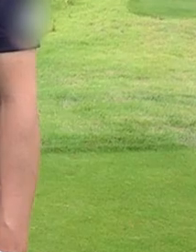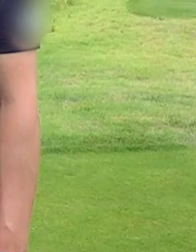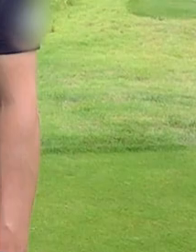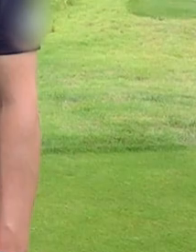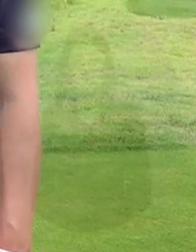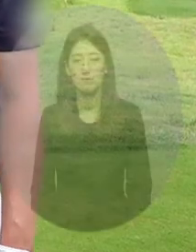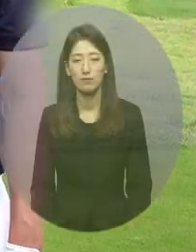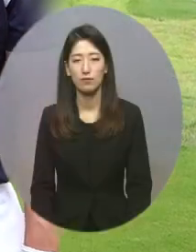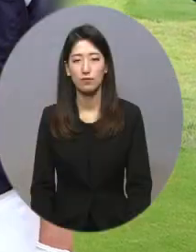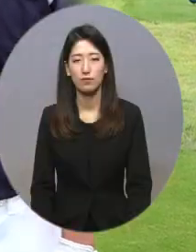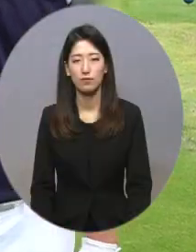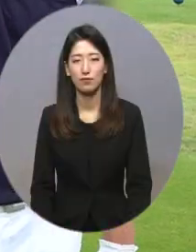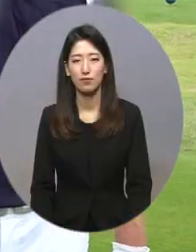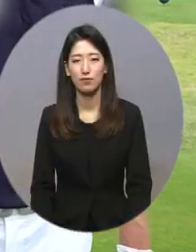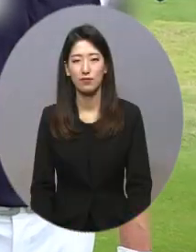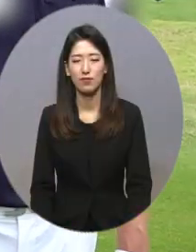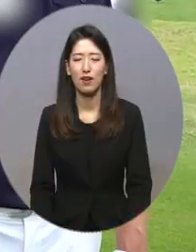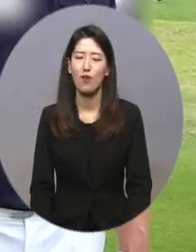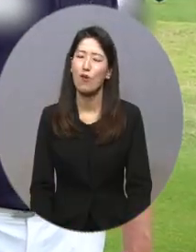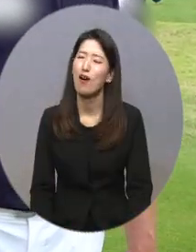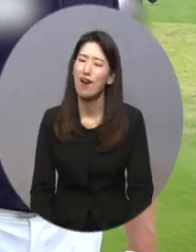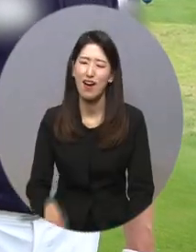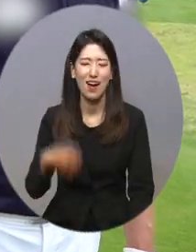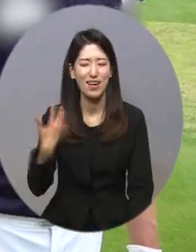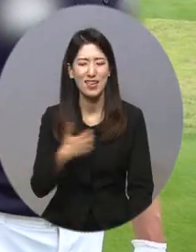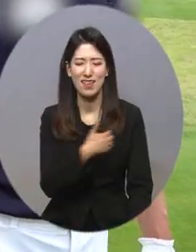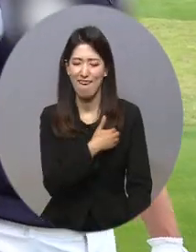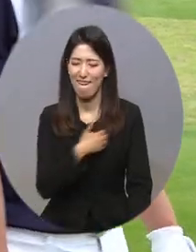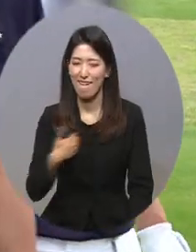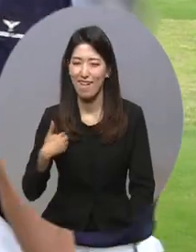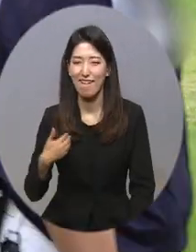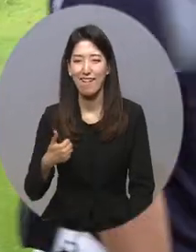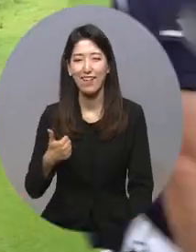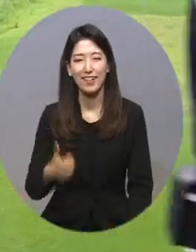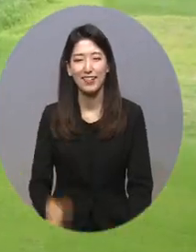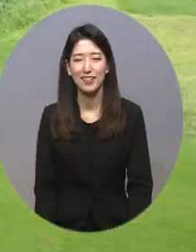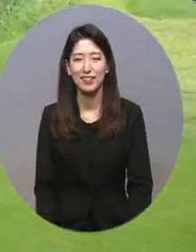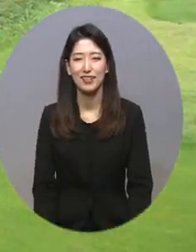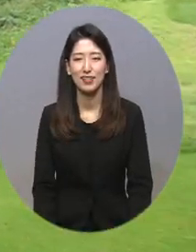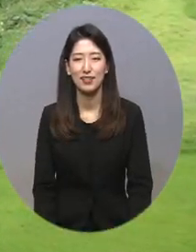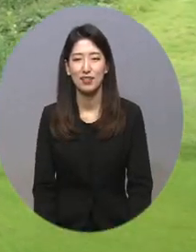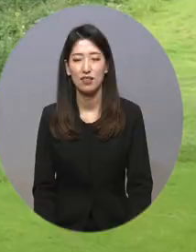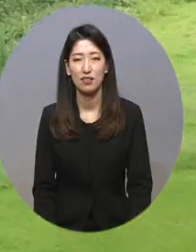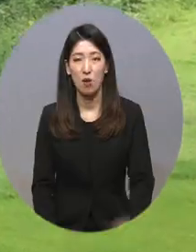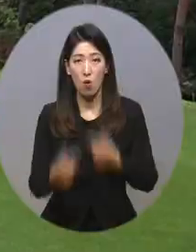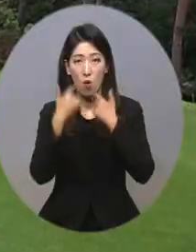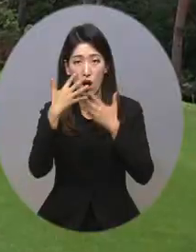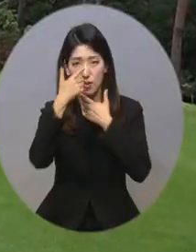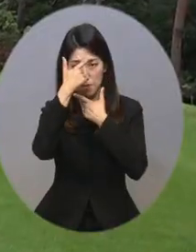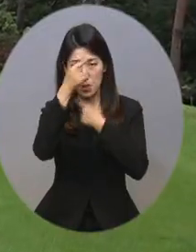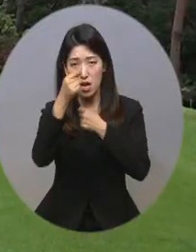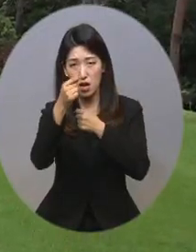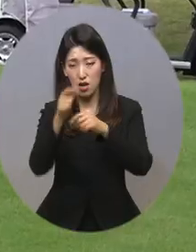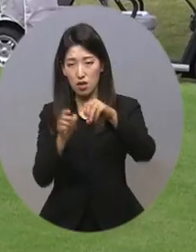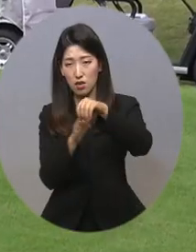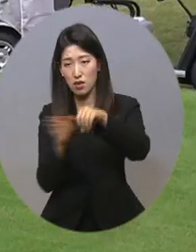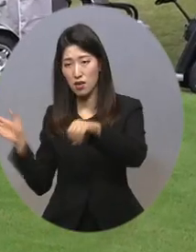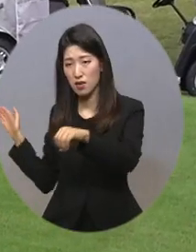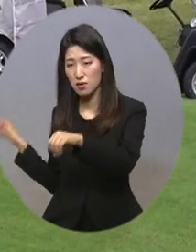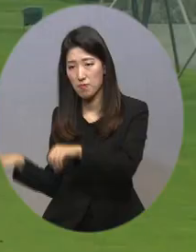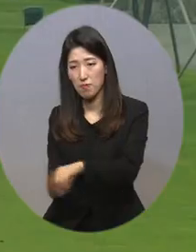어? 와! 자신감 붙었어요 나. 장난 아니야. 야 진짜 이게 멋있다. 정확도가. 와.